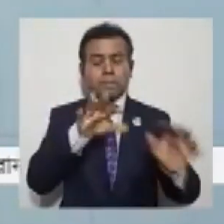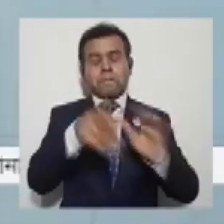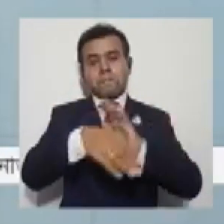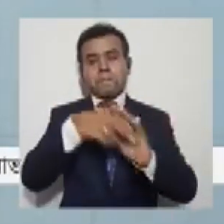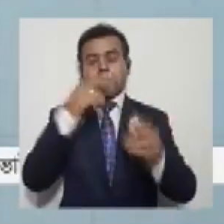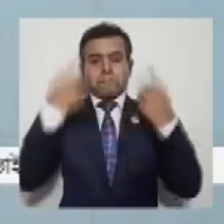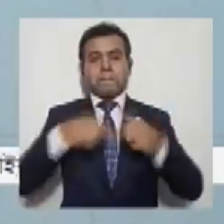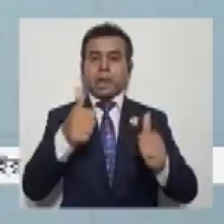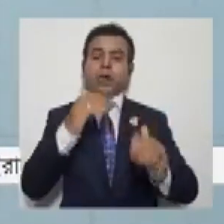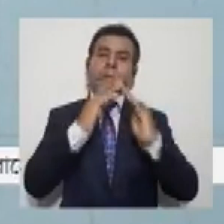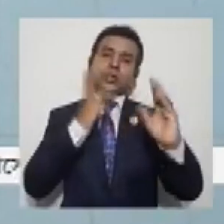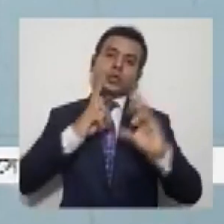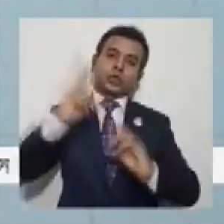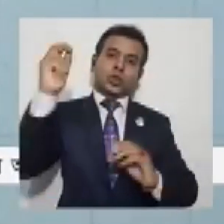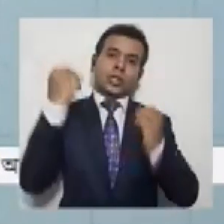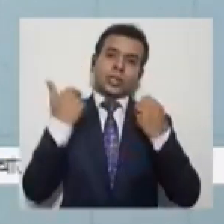কোয়ারেন্টাইনে আছেন